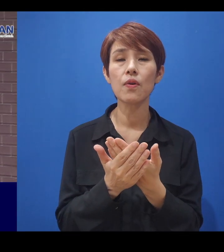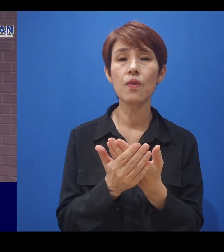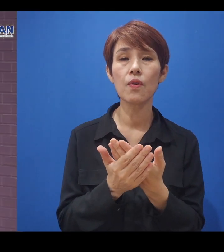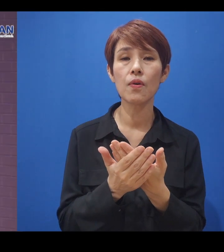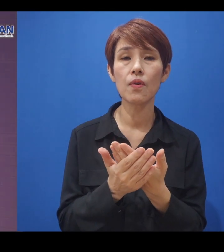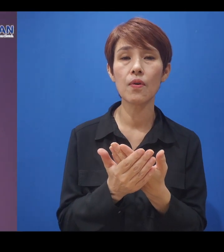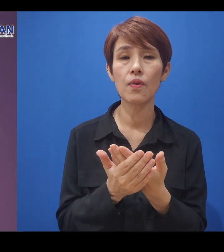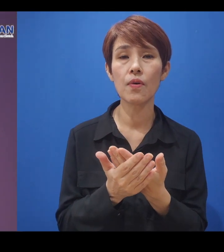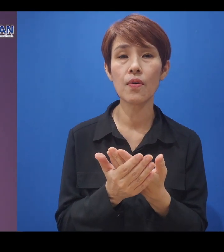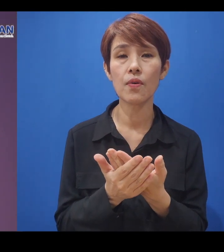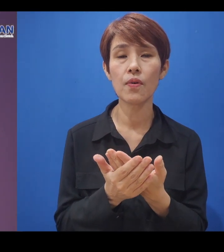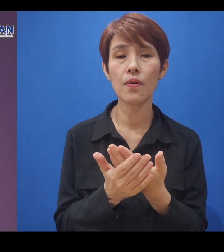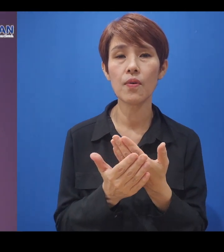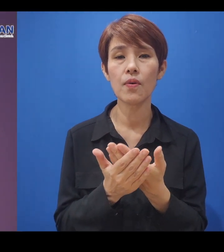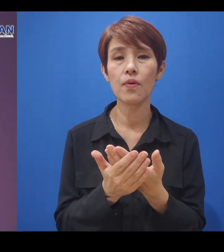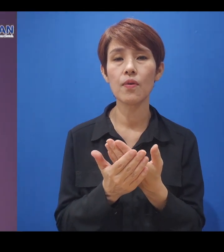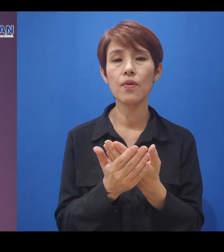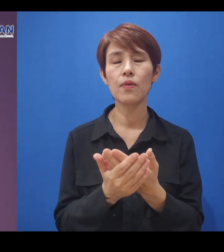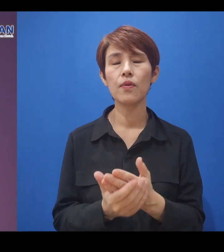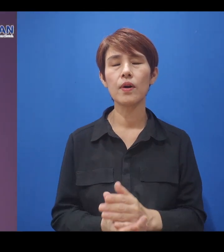덮으소서.